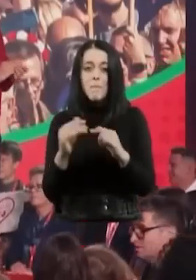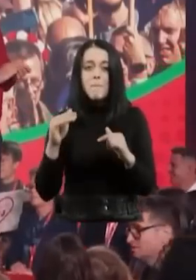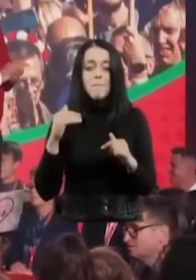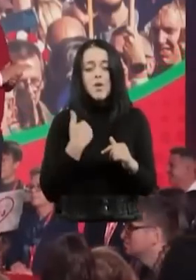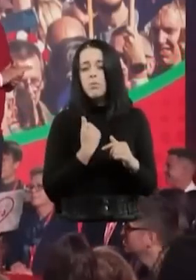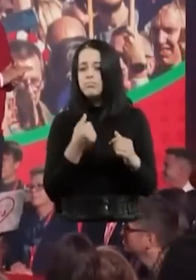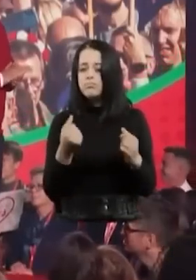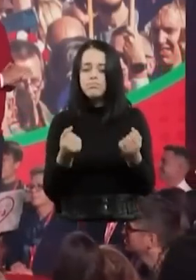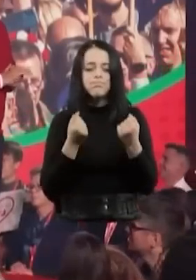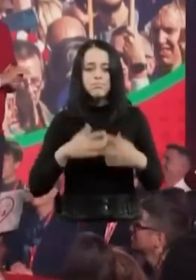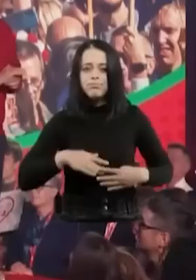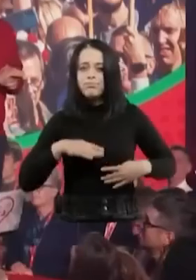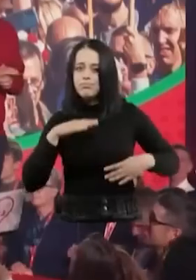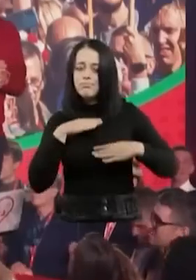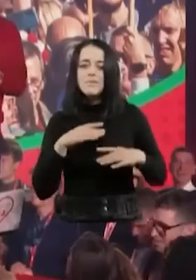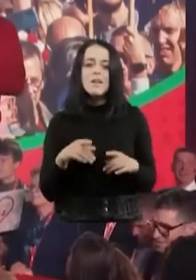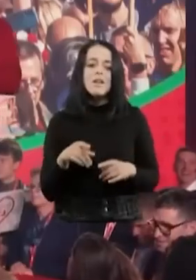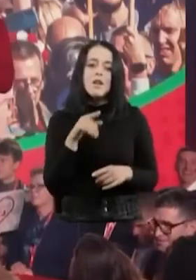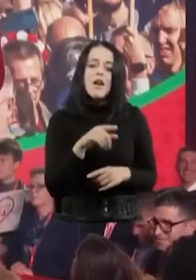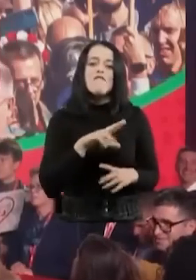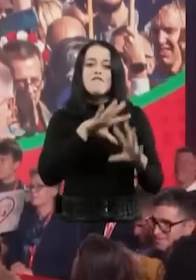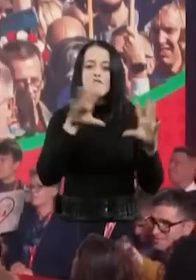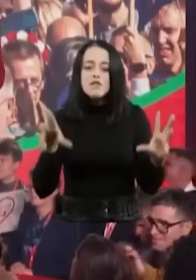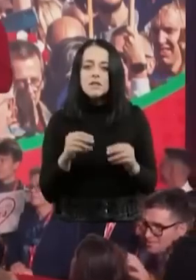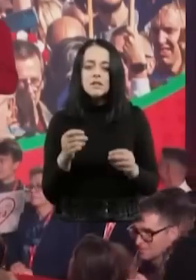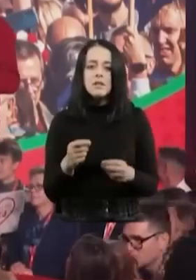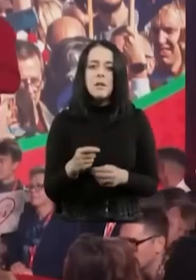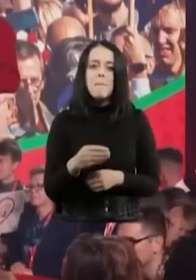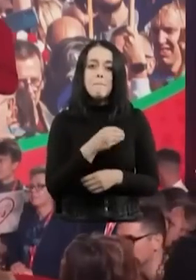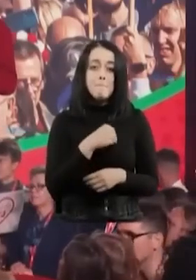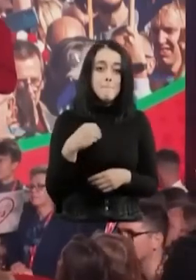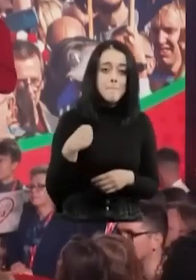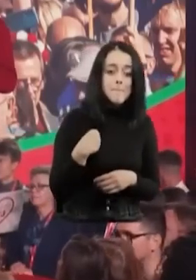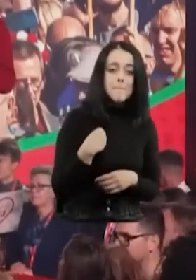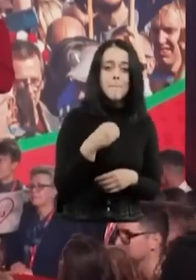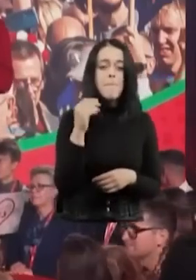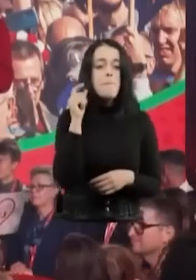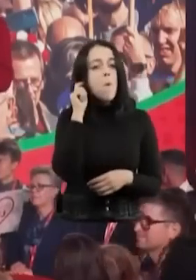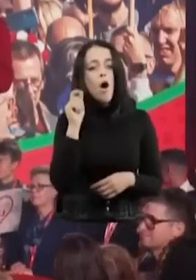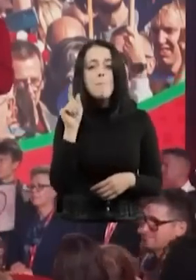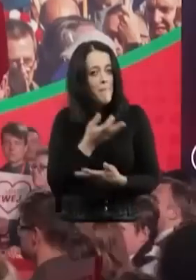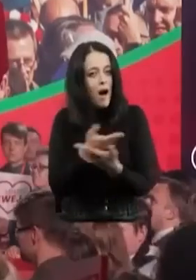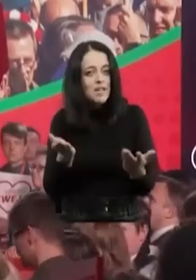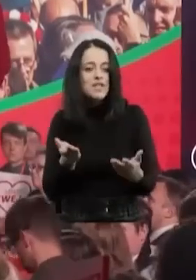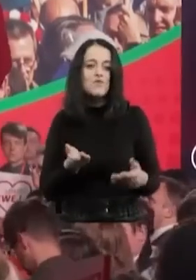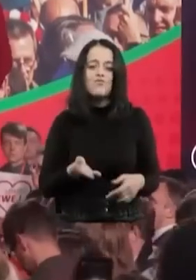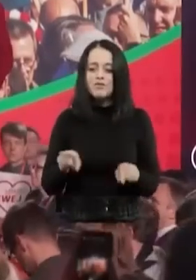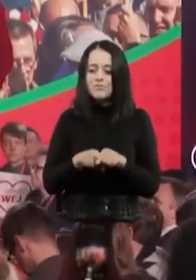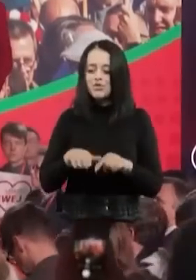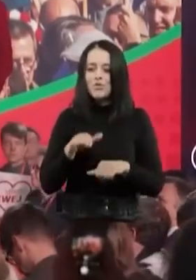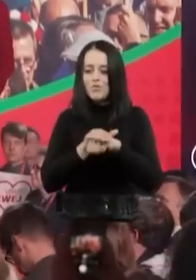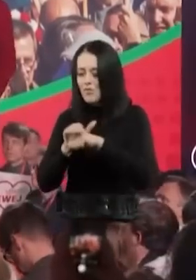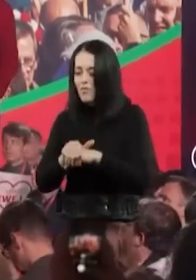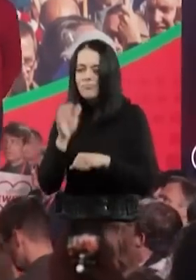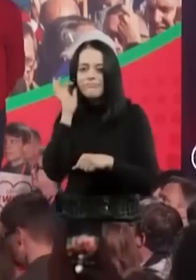i problem i co teraz? Słyszeliśmy też taką wypowiedź, no chyba Petru powiedział, tak? Ryszard